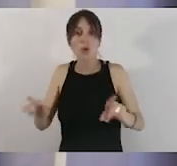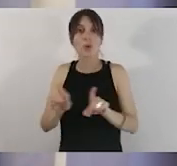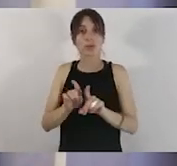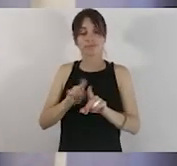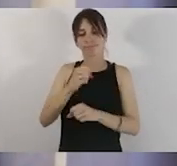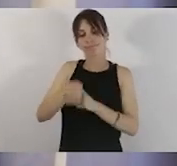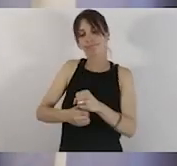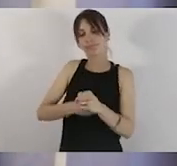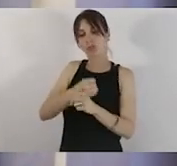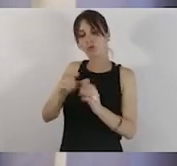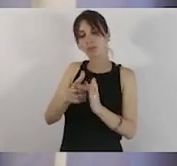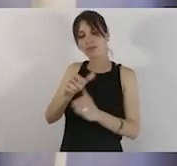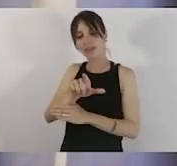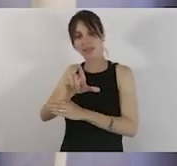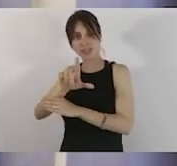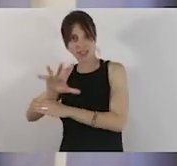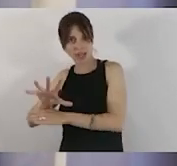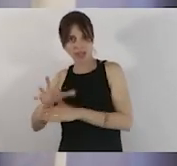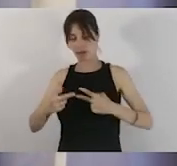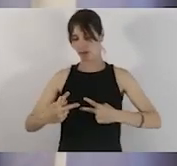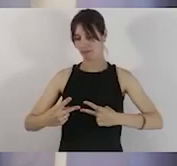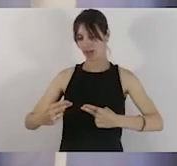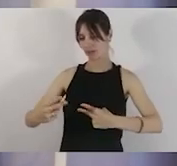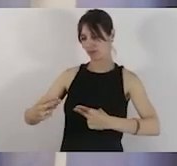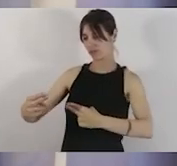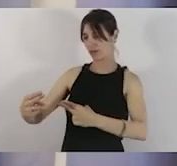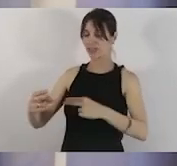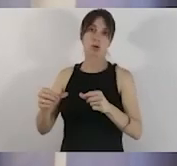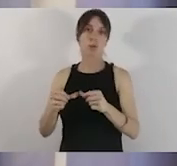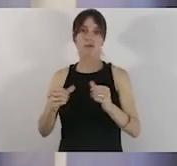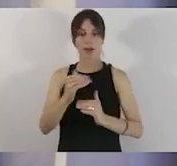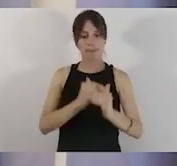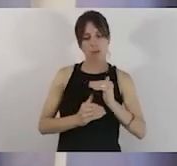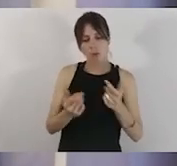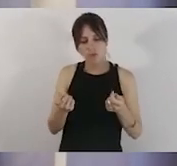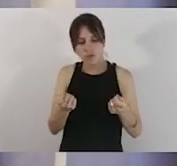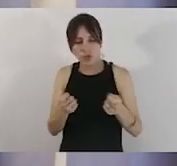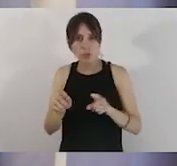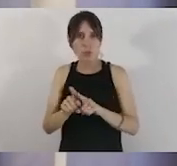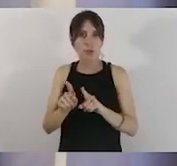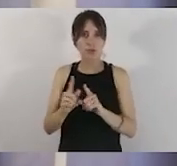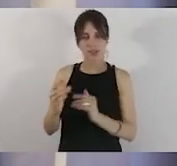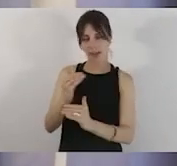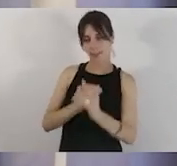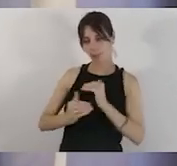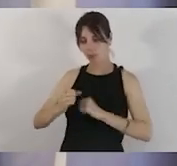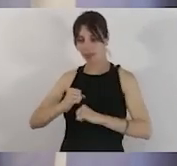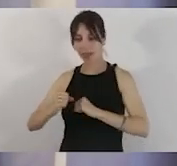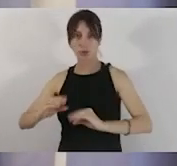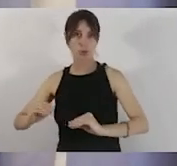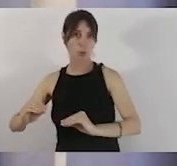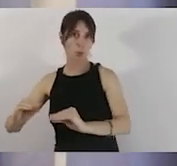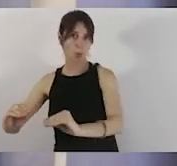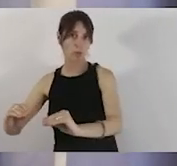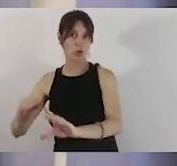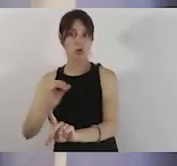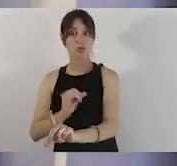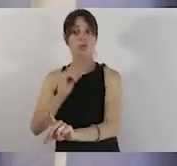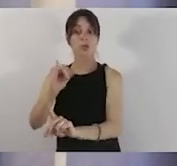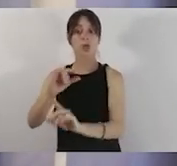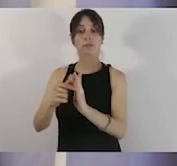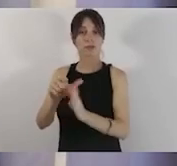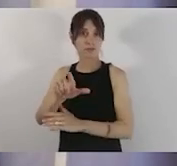il y aura toutes ces phases de mise en place, de plans de gestion et puis de plans d'action d'ici 2025. Donc je pense